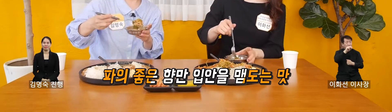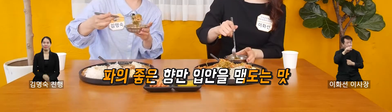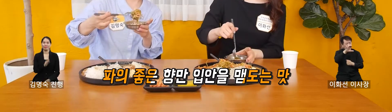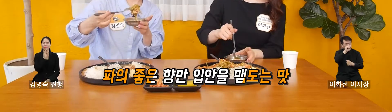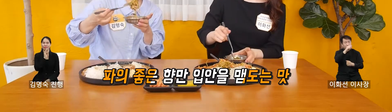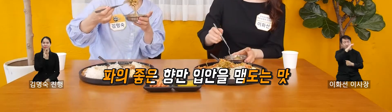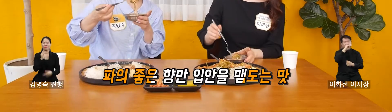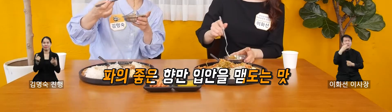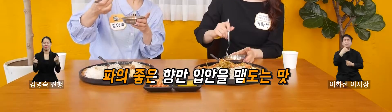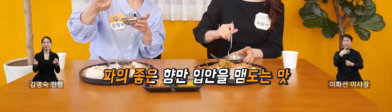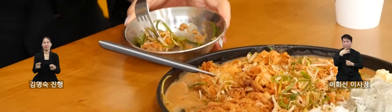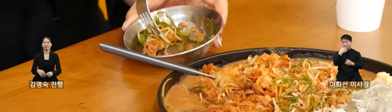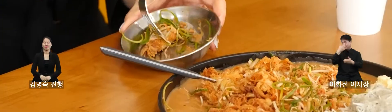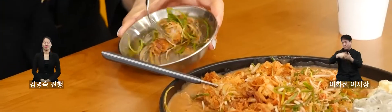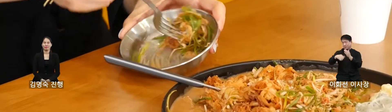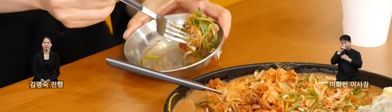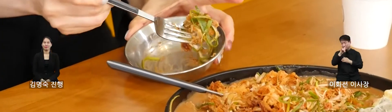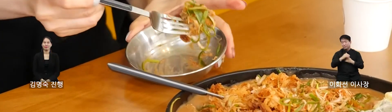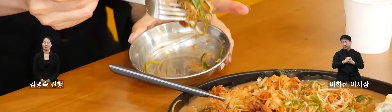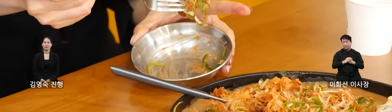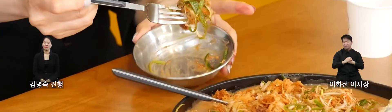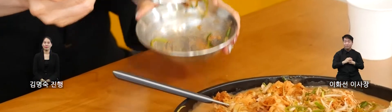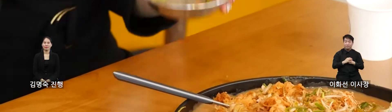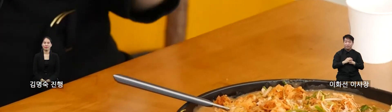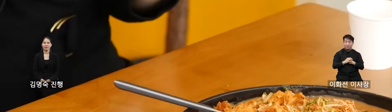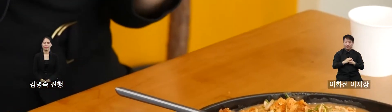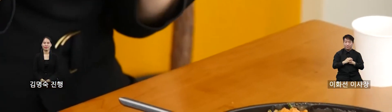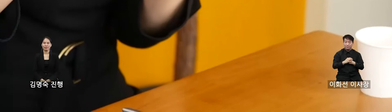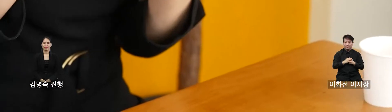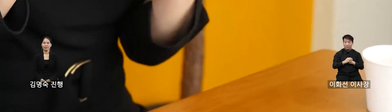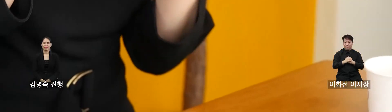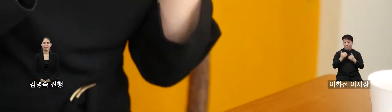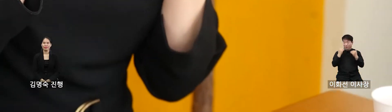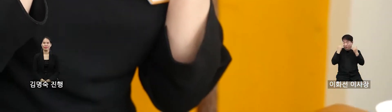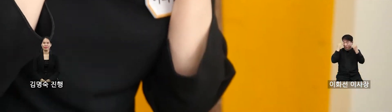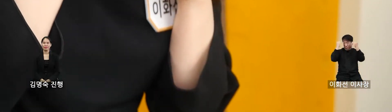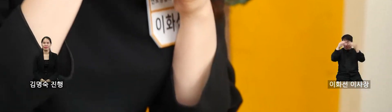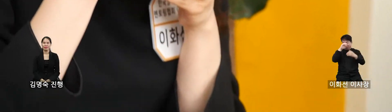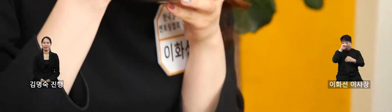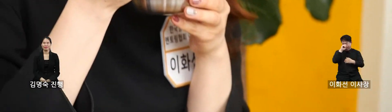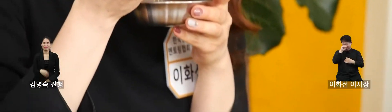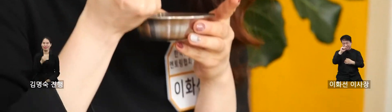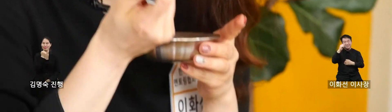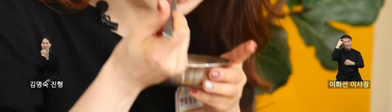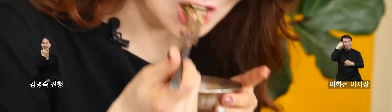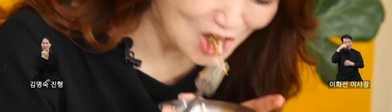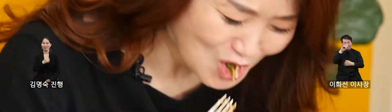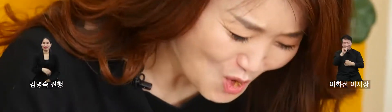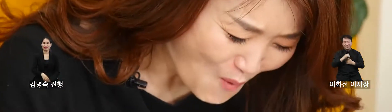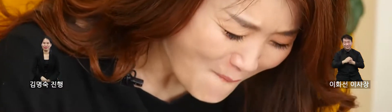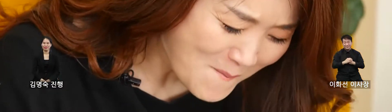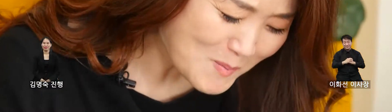같아요. 네. 아 어른들도 참 좋아할 것 같은.